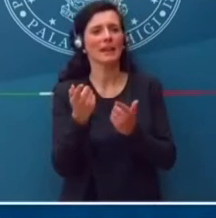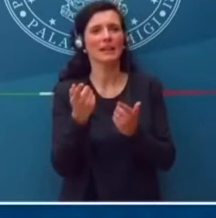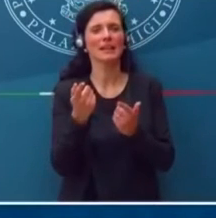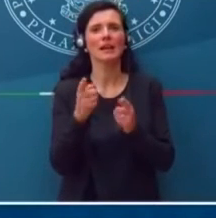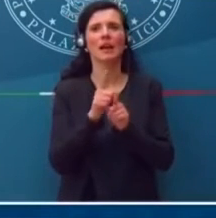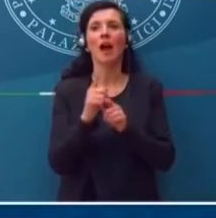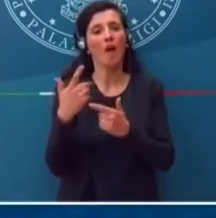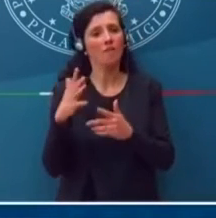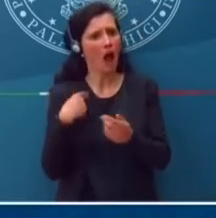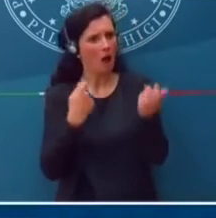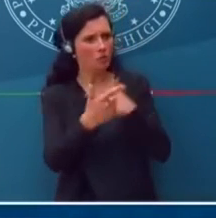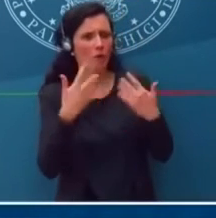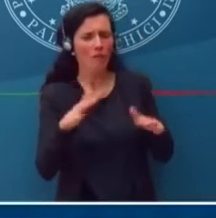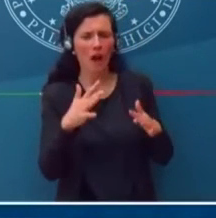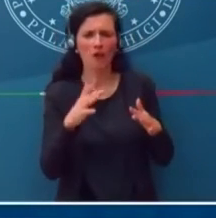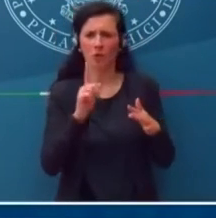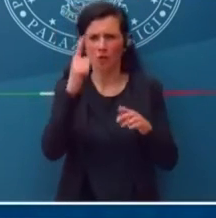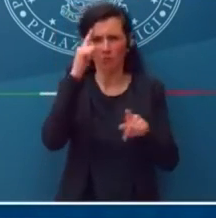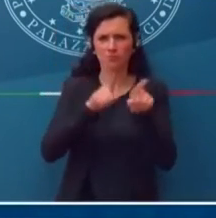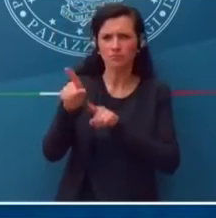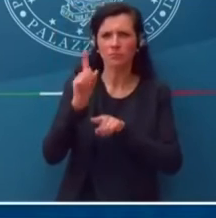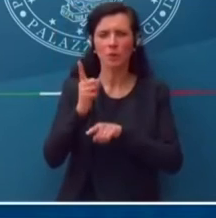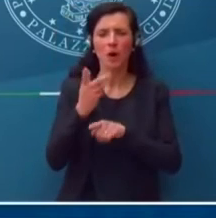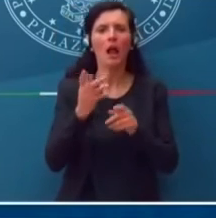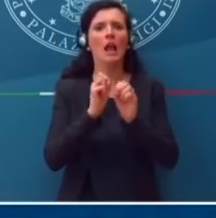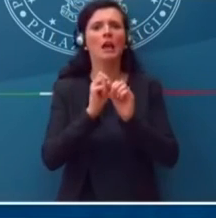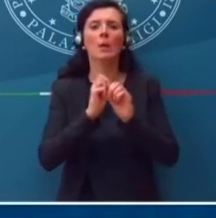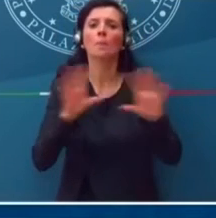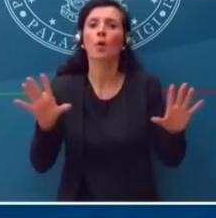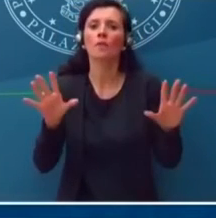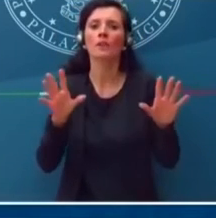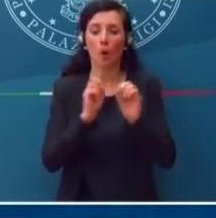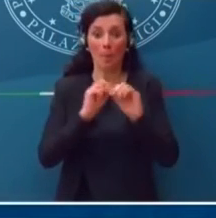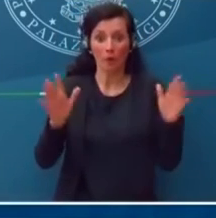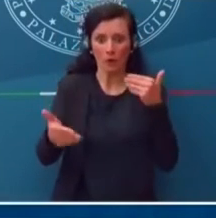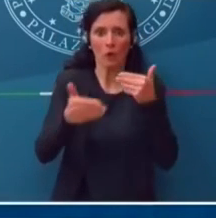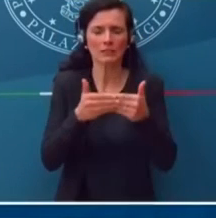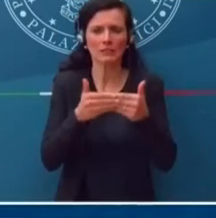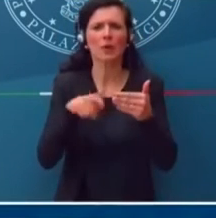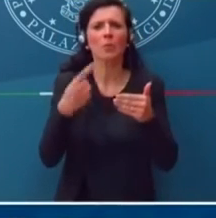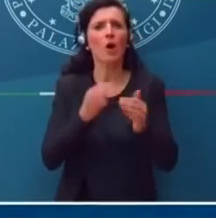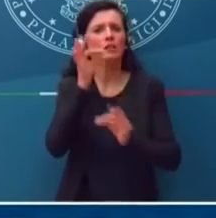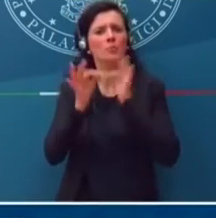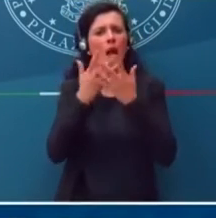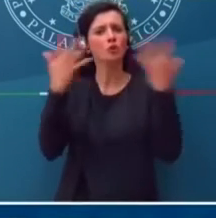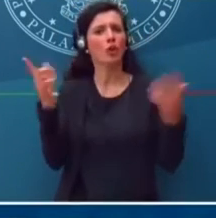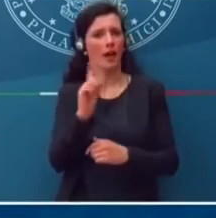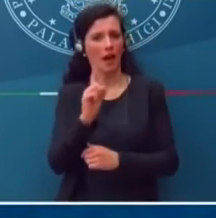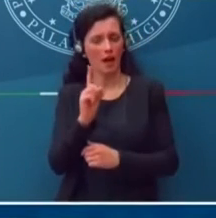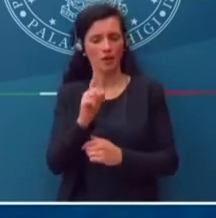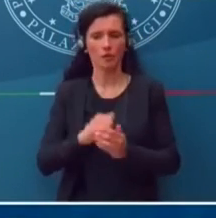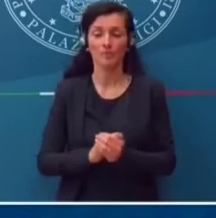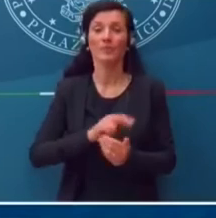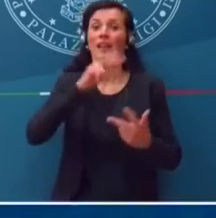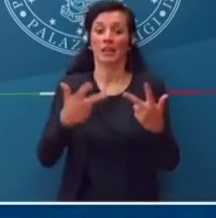di consegne, che senza così, improvvise, impreviste, non spiegate. Terzo,